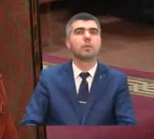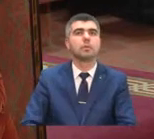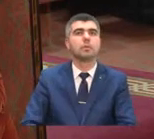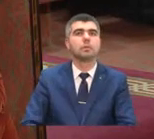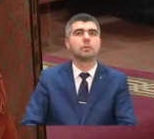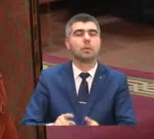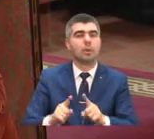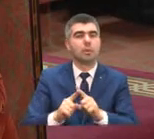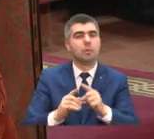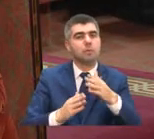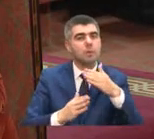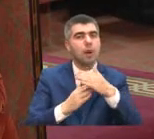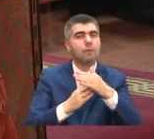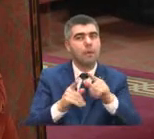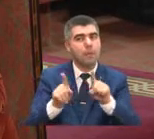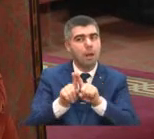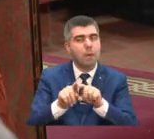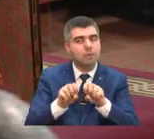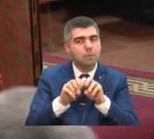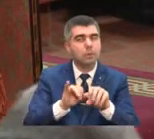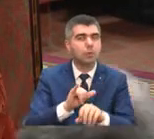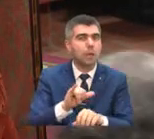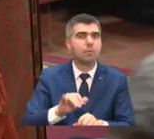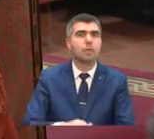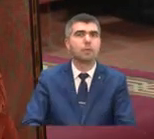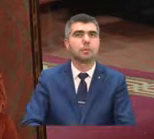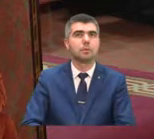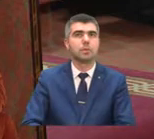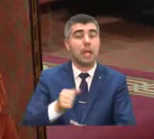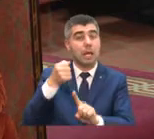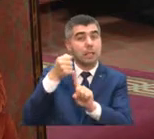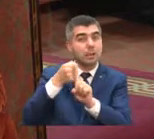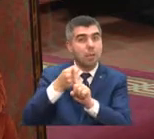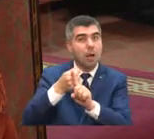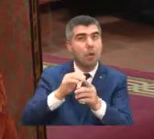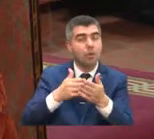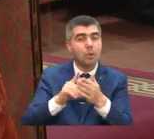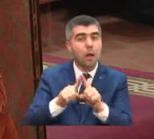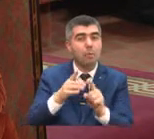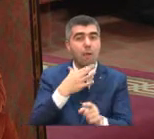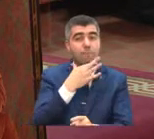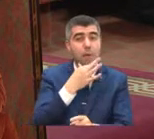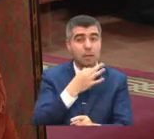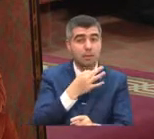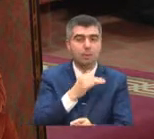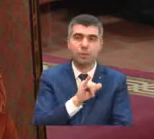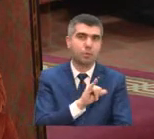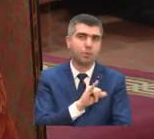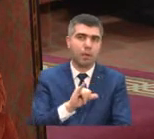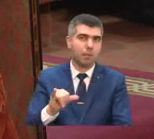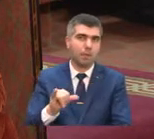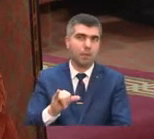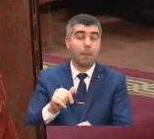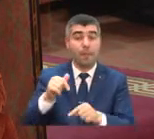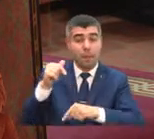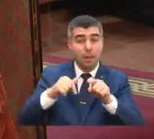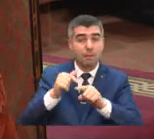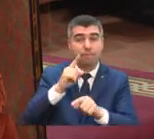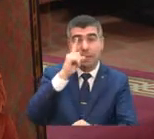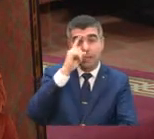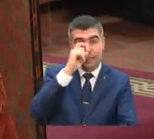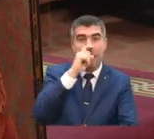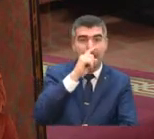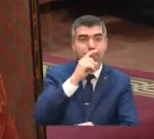يحضروا الملك العمومي. العمل ديالهم ماشي دائما كيكون سهل، بعض الساعات كتعترضوا صعوبات